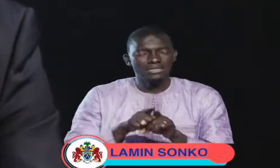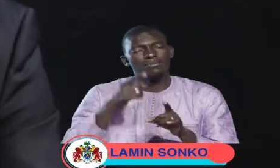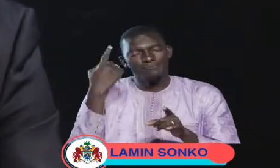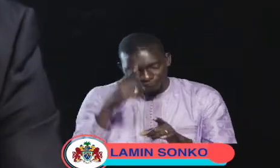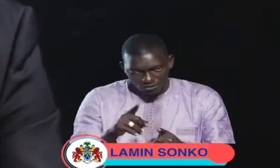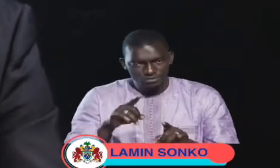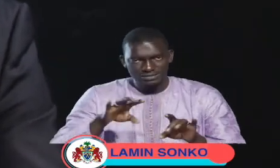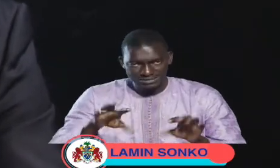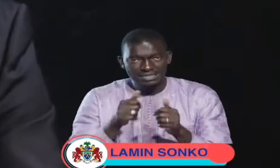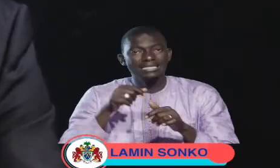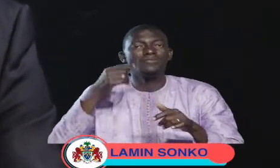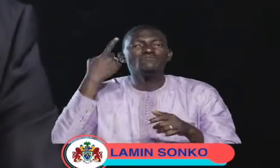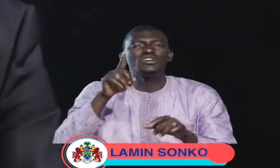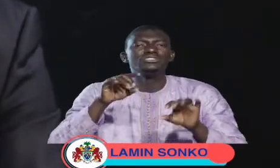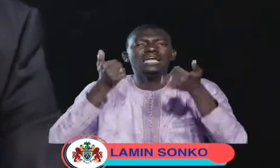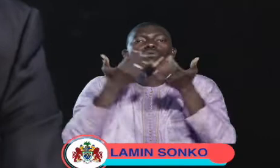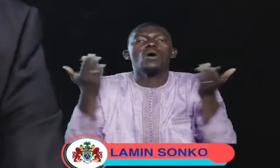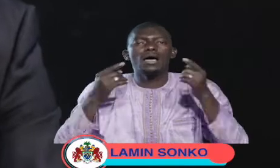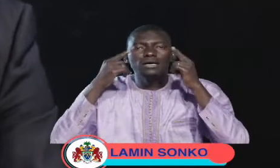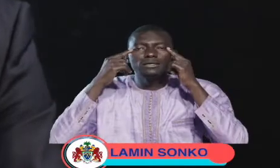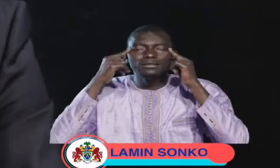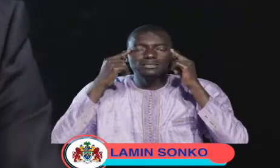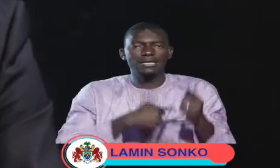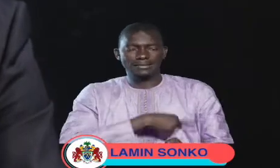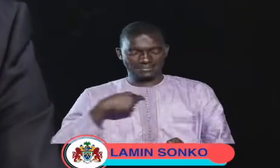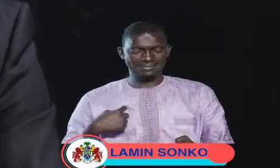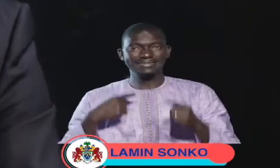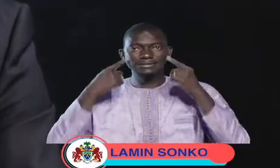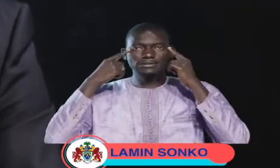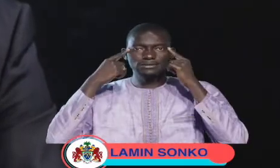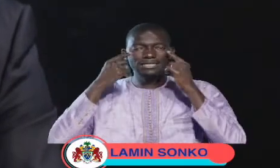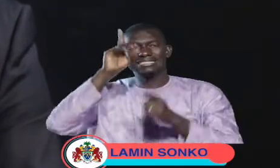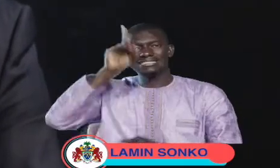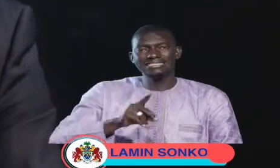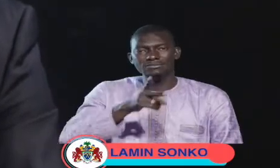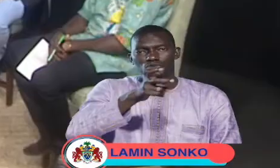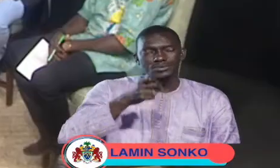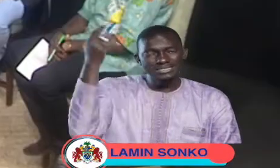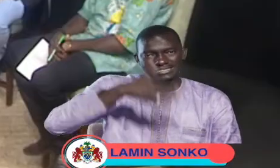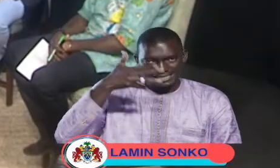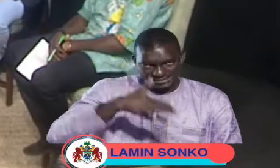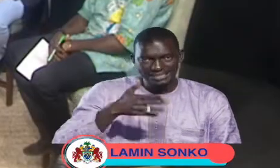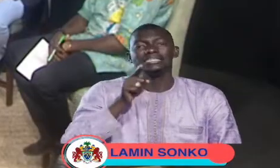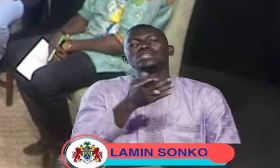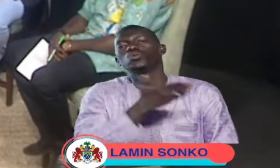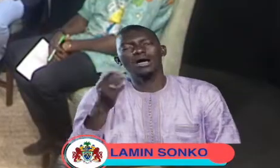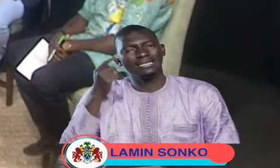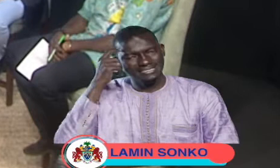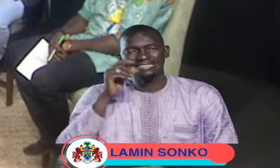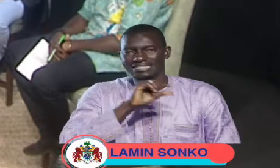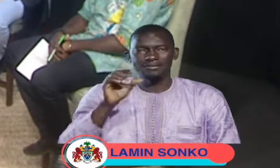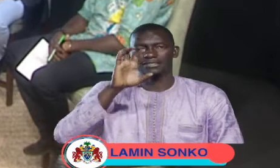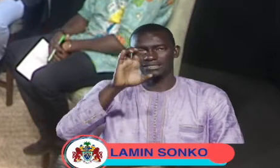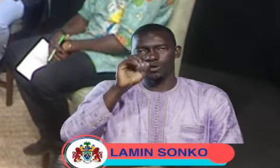a suite de follow ñu watin ko a suite de china ko no december ko no 2019 ko december ma fon la wal ne covid 19